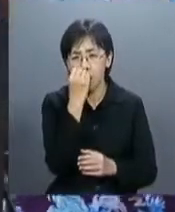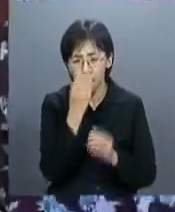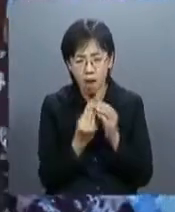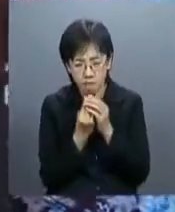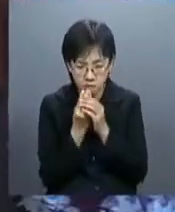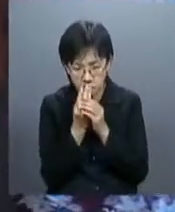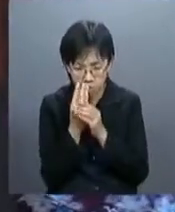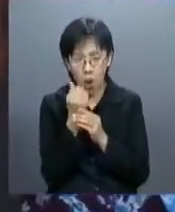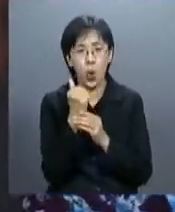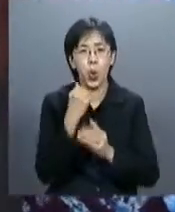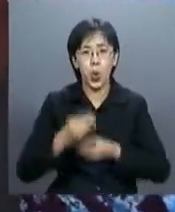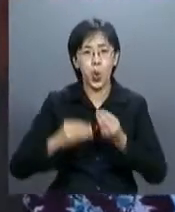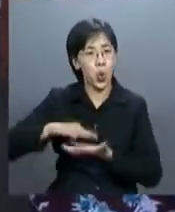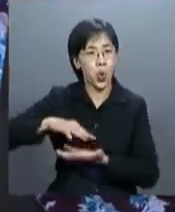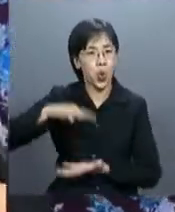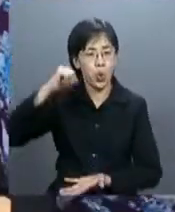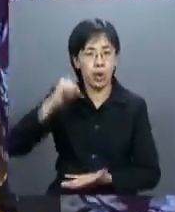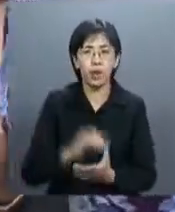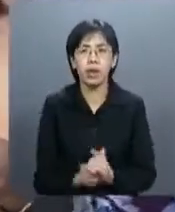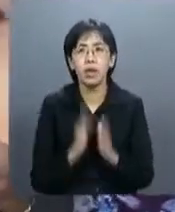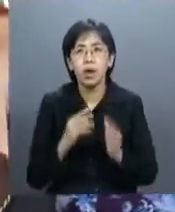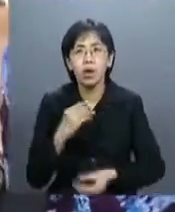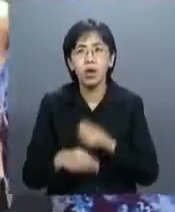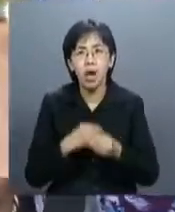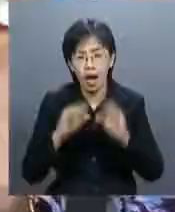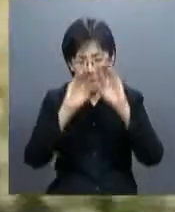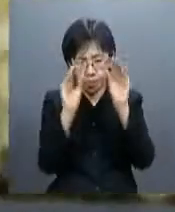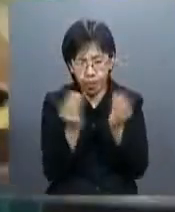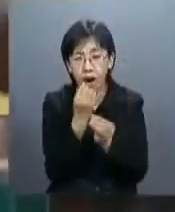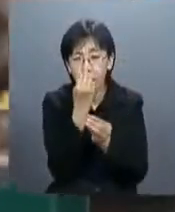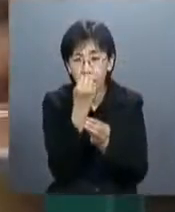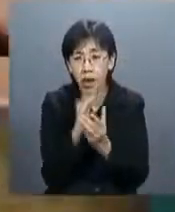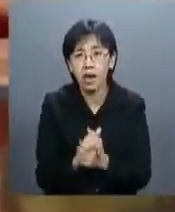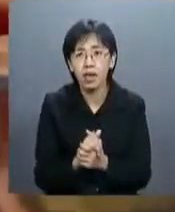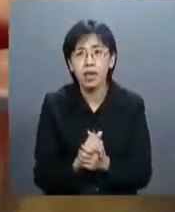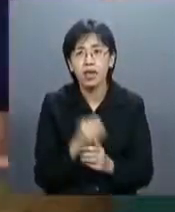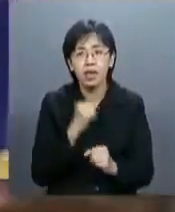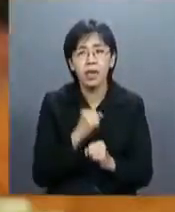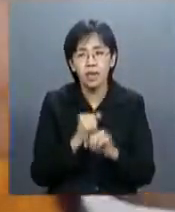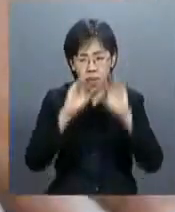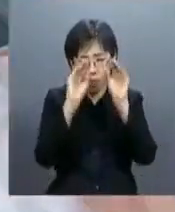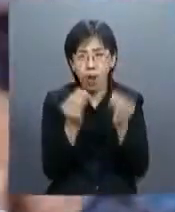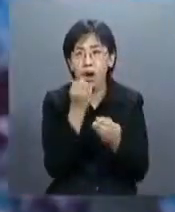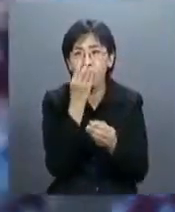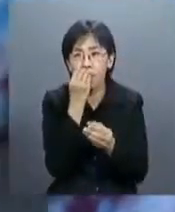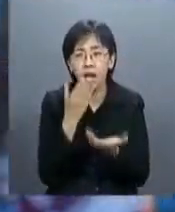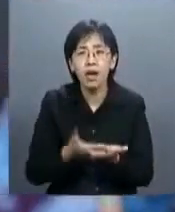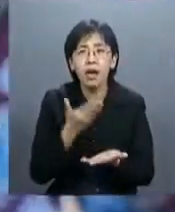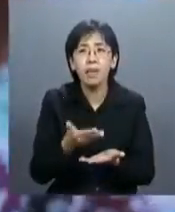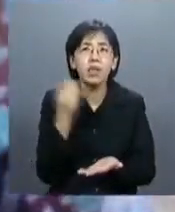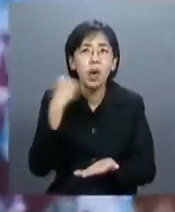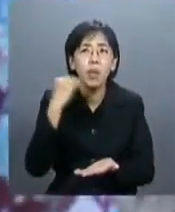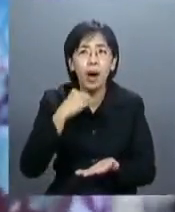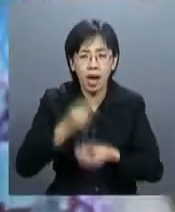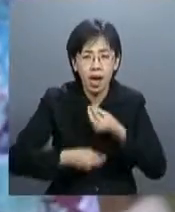อกมะลิที่สุดเช่นเดียวกับมุมมองของแม่ค้าขายพวงมาลัยที่ต้องใช้ดอกมะลิเป็นวัตถุดิบหลักโดยมาซื้อดอกมะลิและขาย